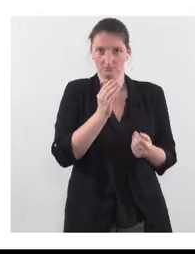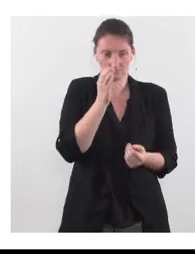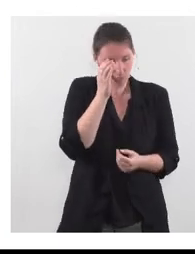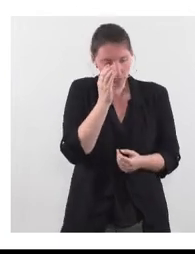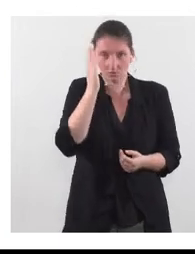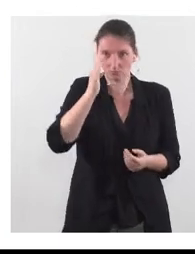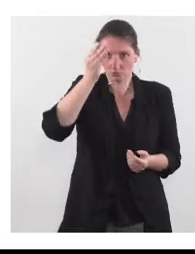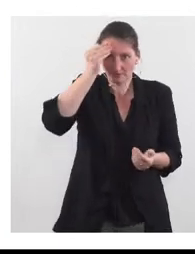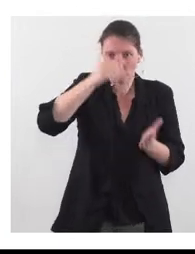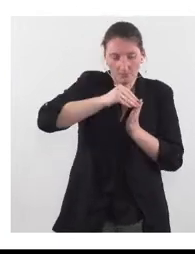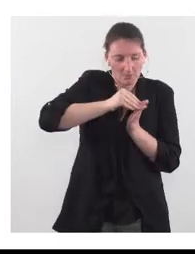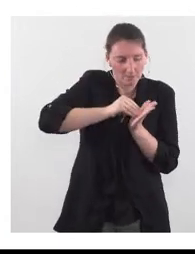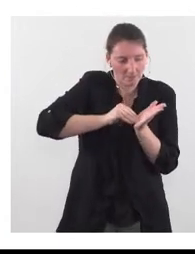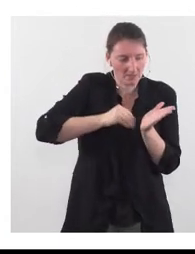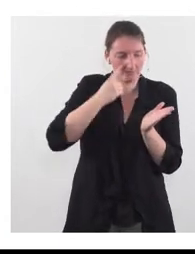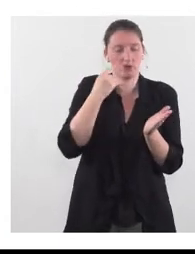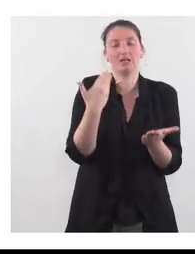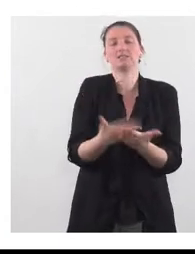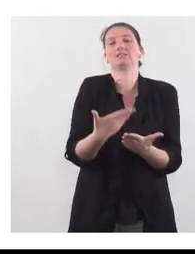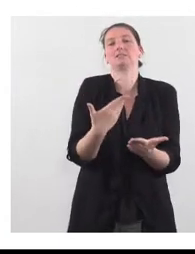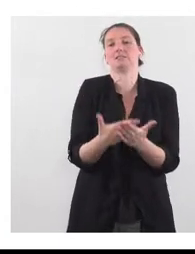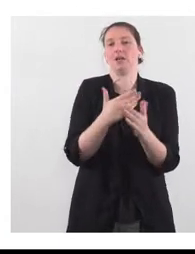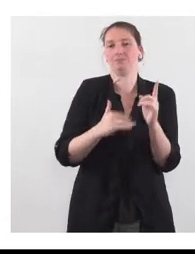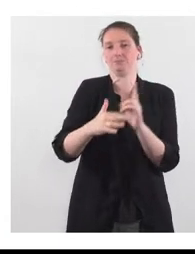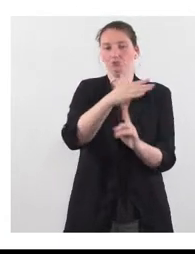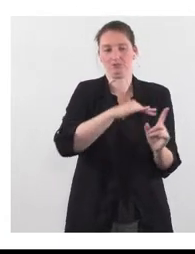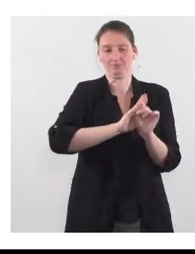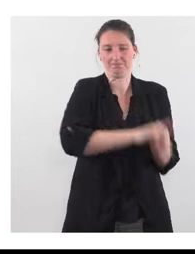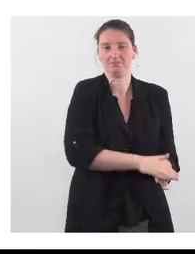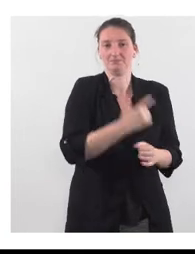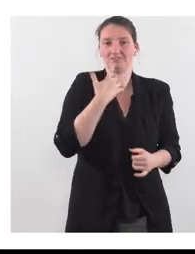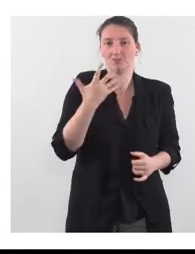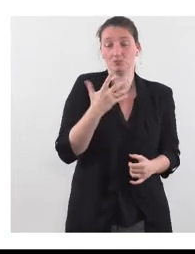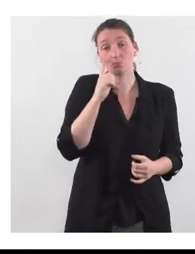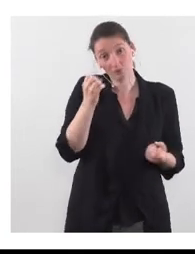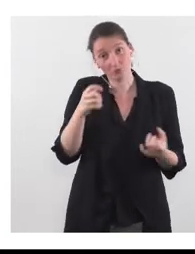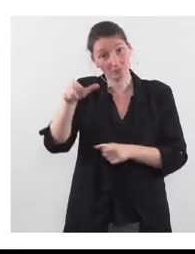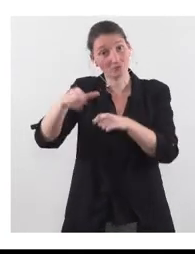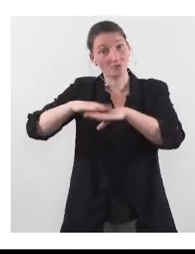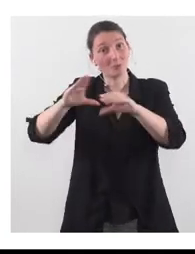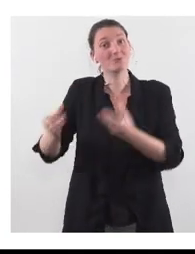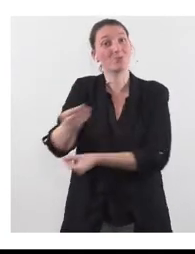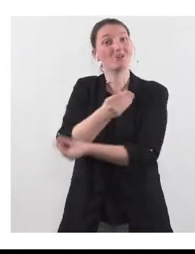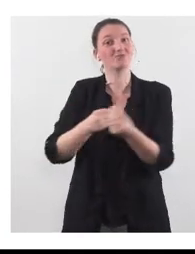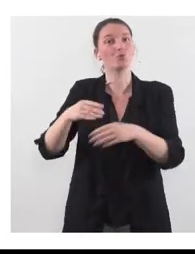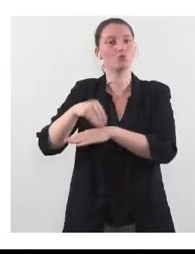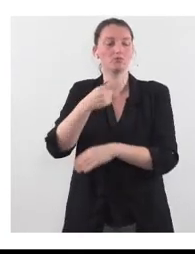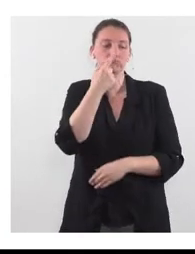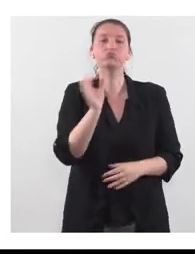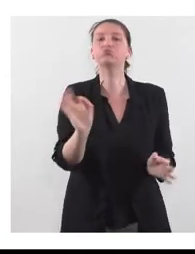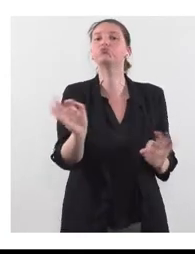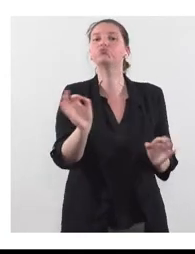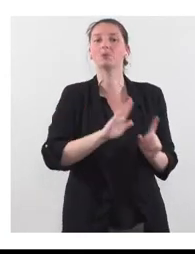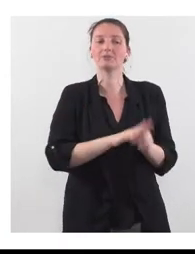Parfois, il est difficile pour les personnes de comprendre ce que c'est. Des gens en Suède ont du mal à croire qu'il y ait des cas de discrimination. Voilà pour ma